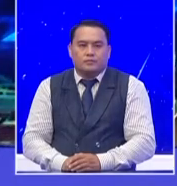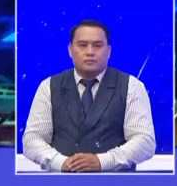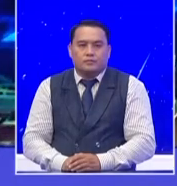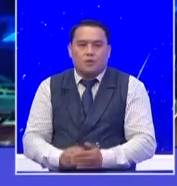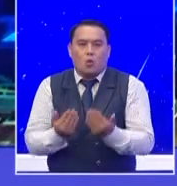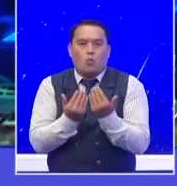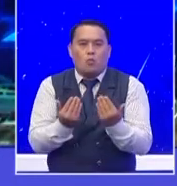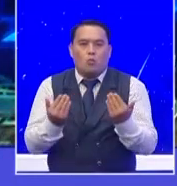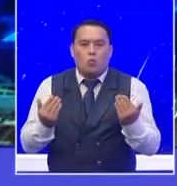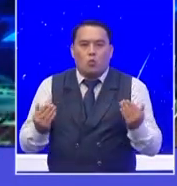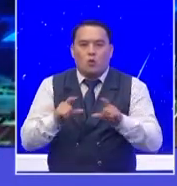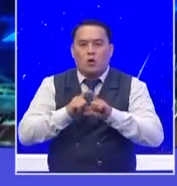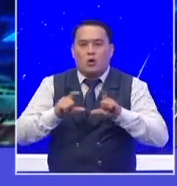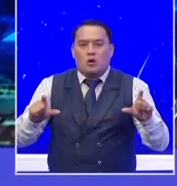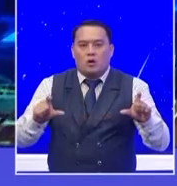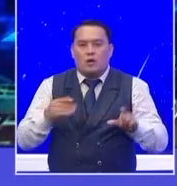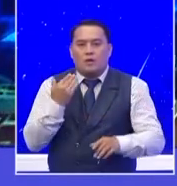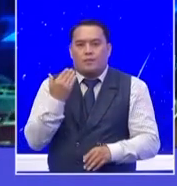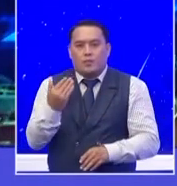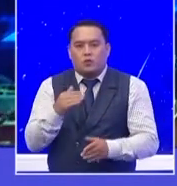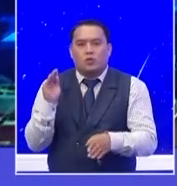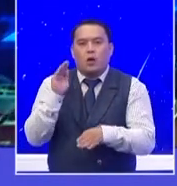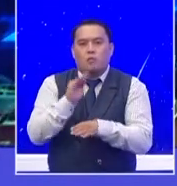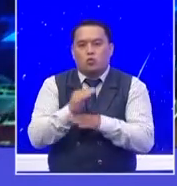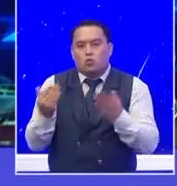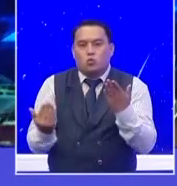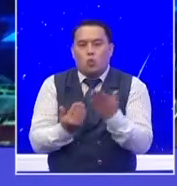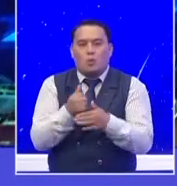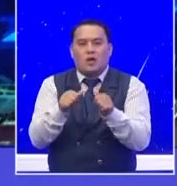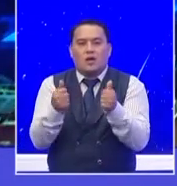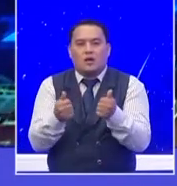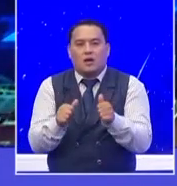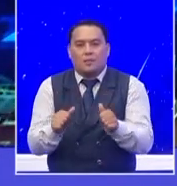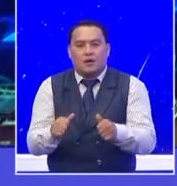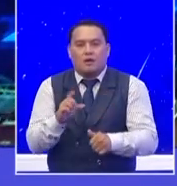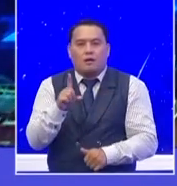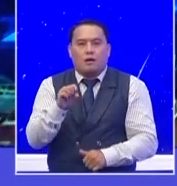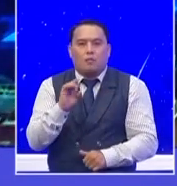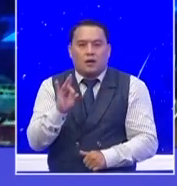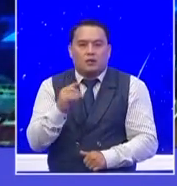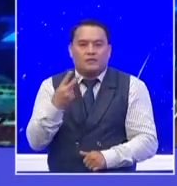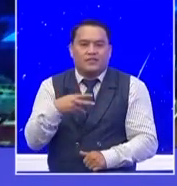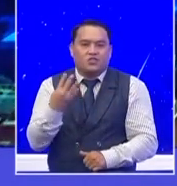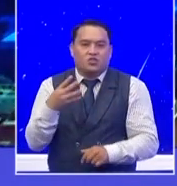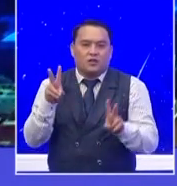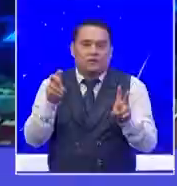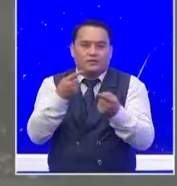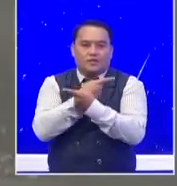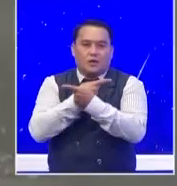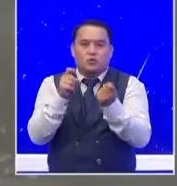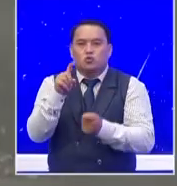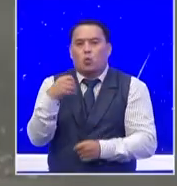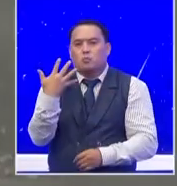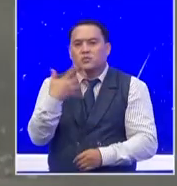Музейный комплекс Хан Ордасы Сарайшык пополнился новыми экспонатами, сообщает Хабар-24. 150